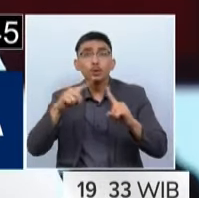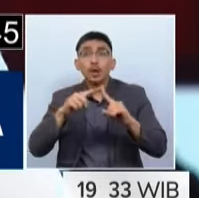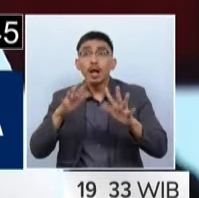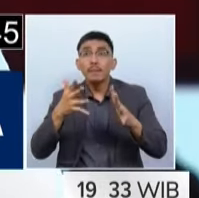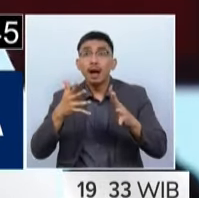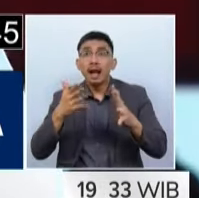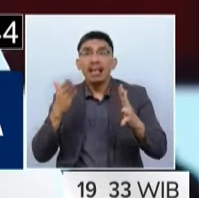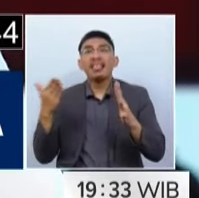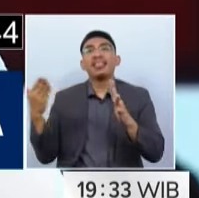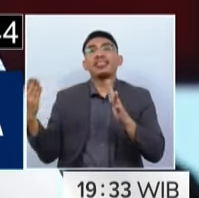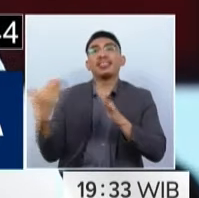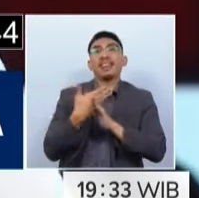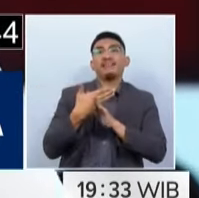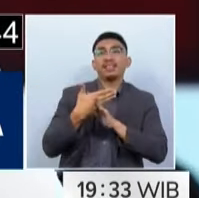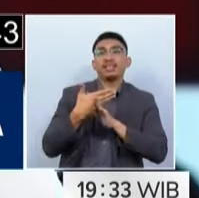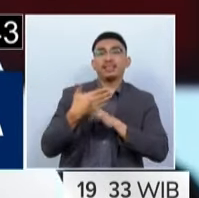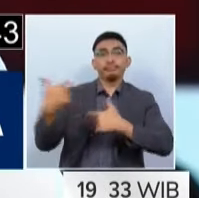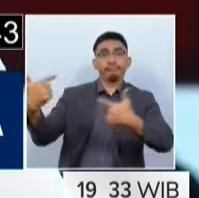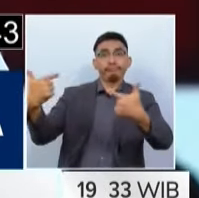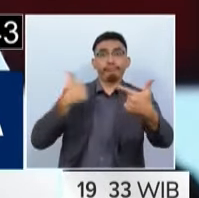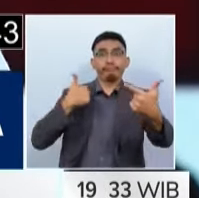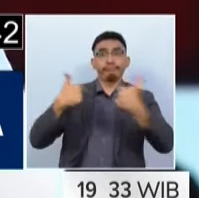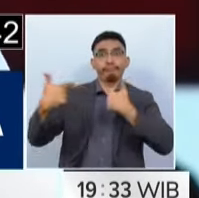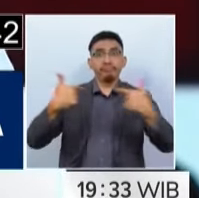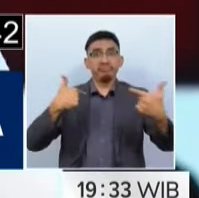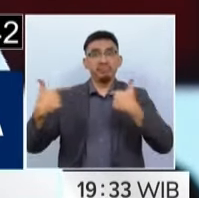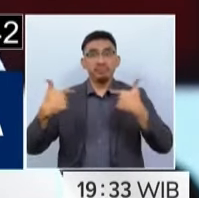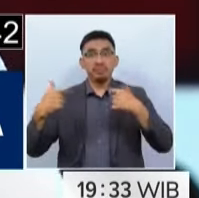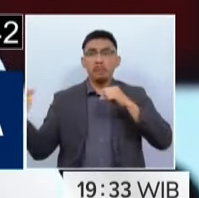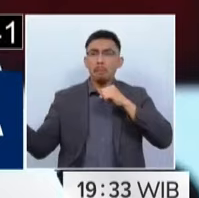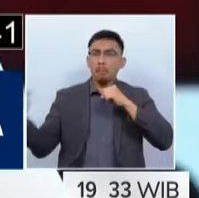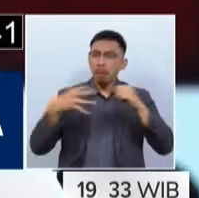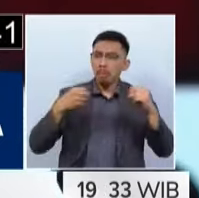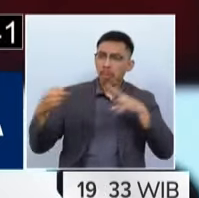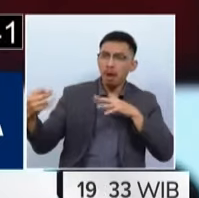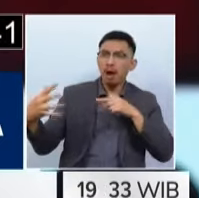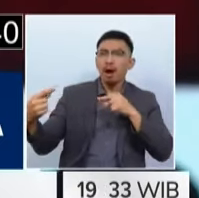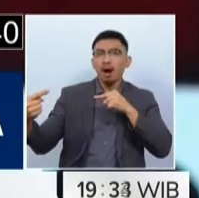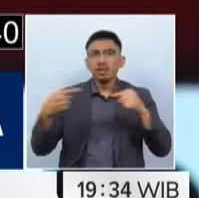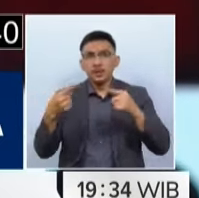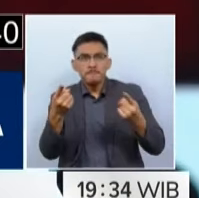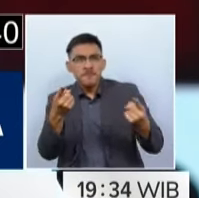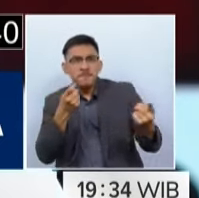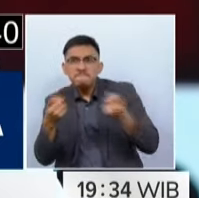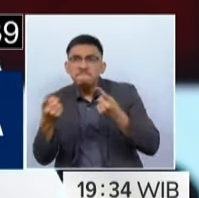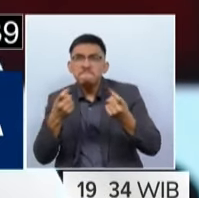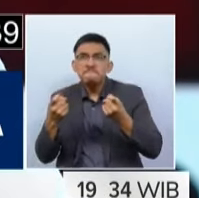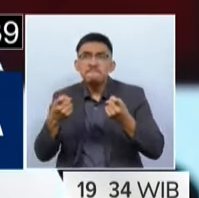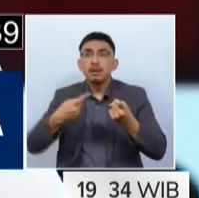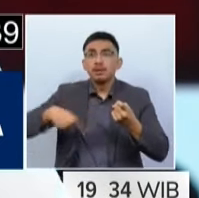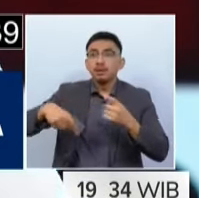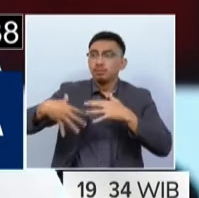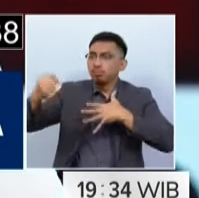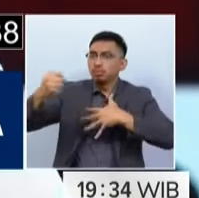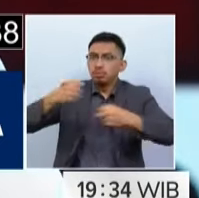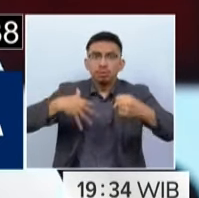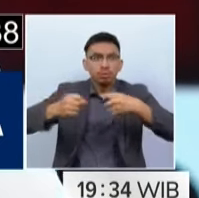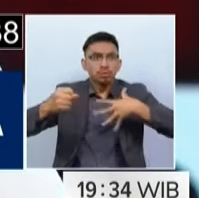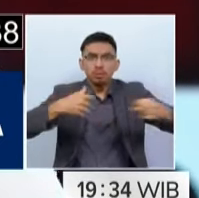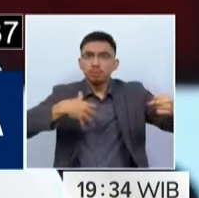mengganggu Untuk Adu Domba dan untuk mencuri kekayaan kita sampai kita